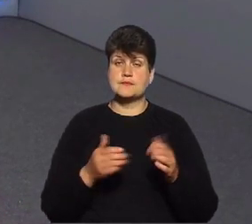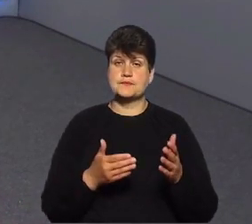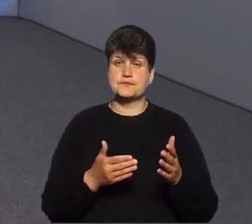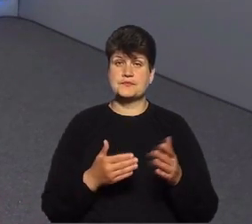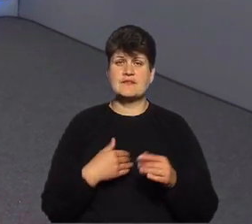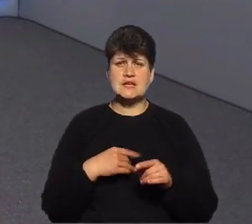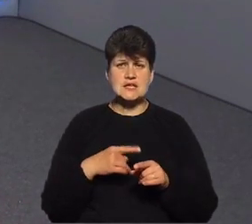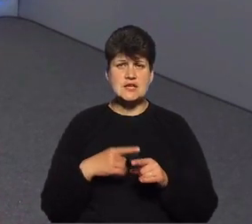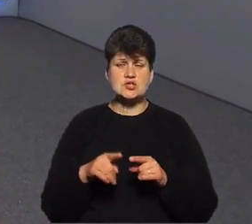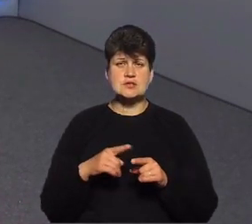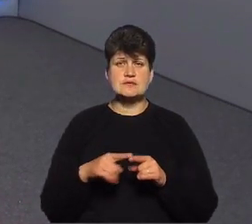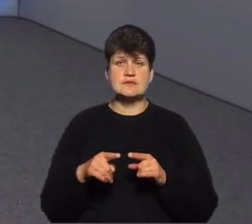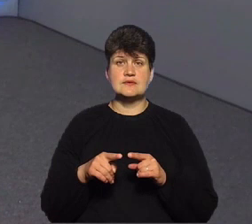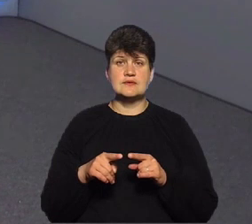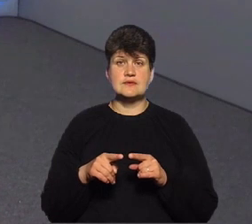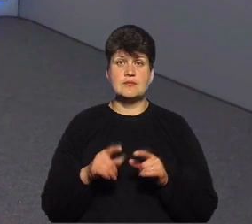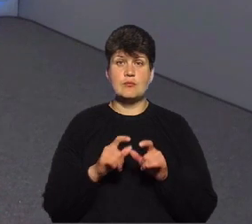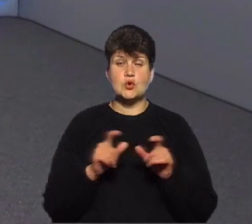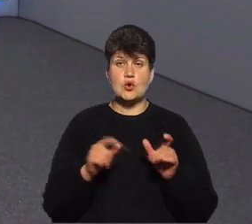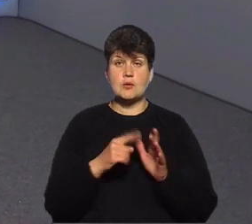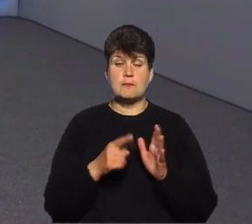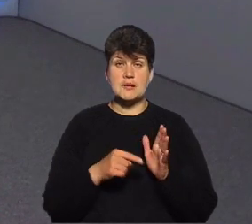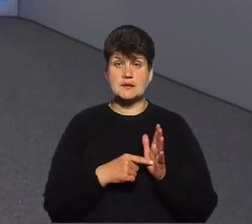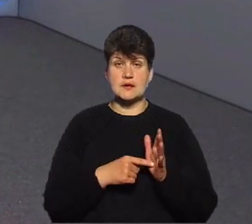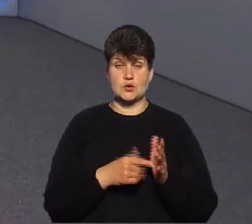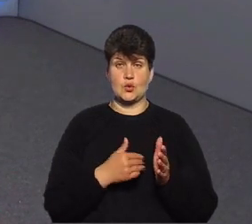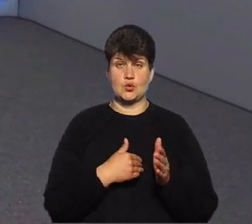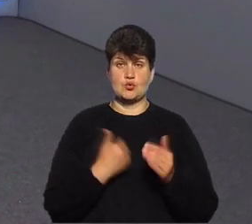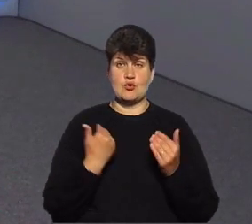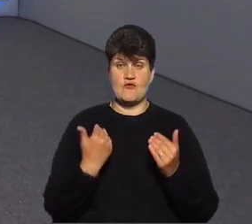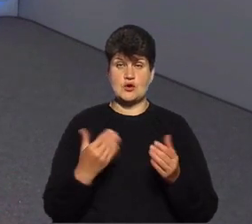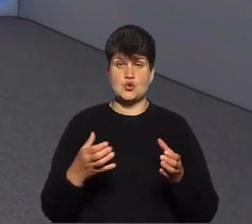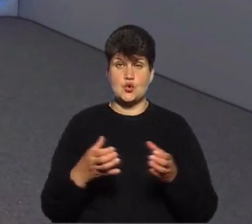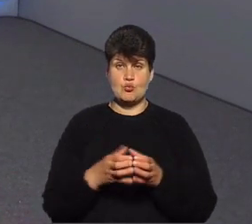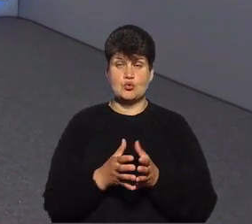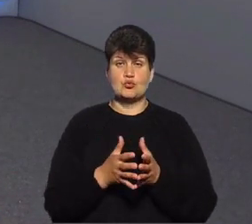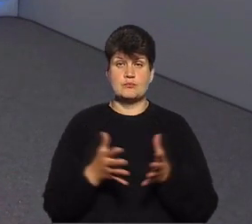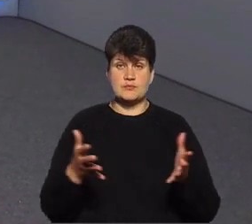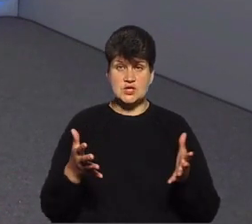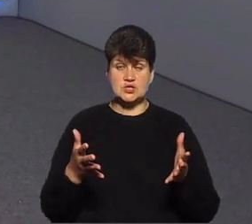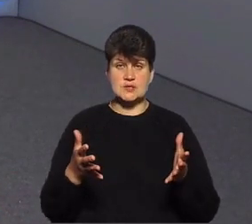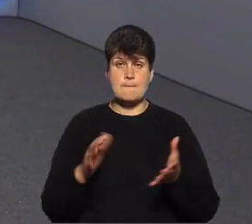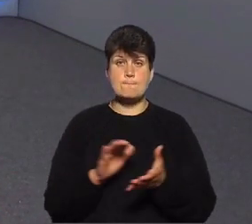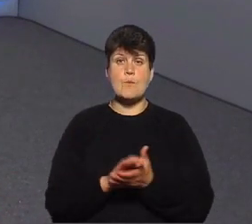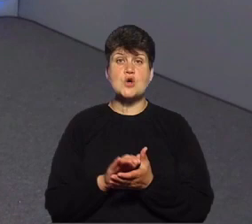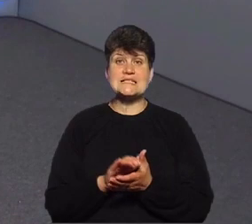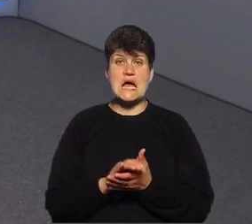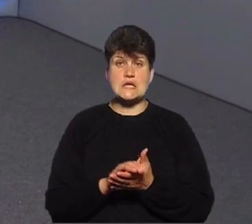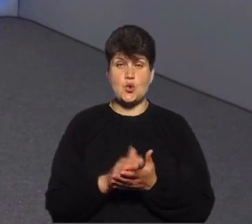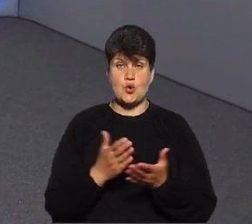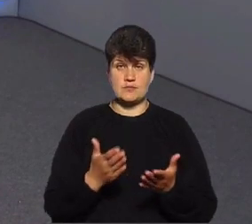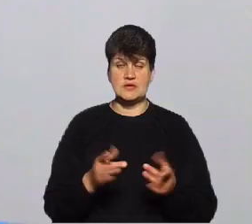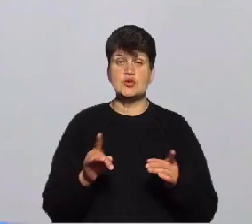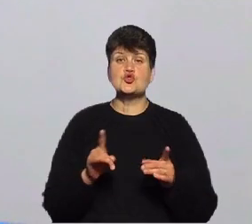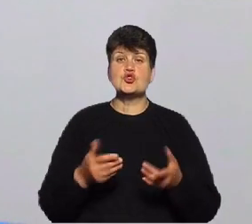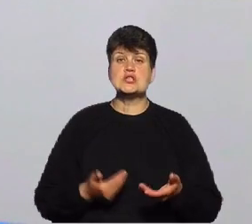Так, блок питань, що підготував. Хочу просто про вашу громаду трішечки так більше взагалі познайомитися. З чого живе громада, який